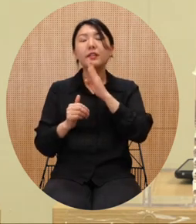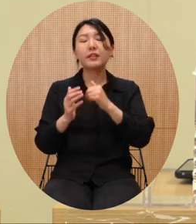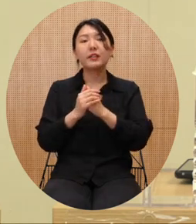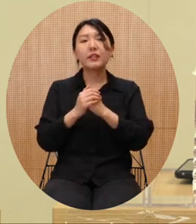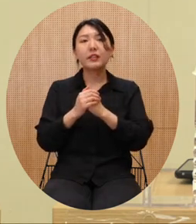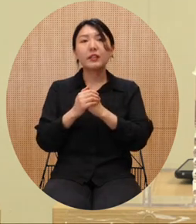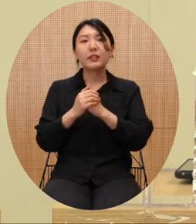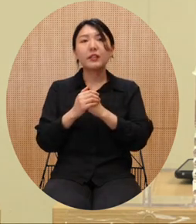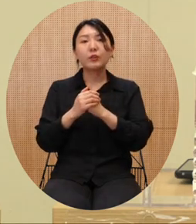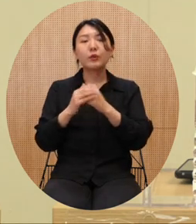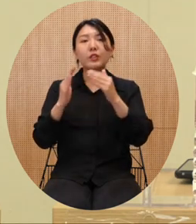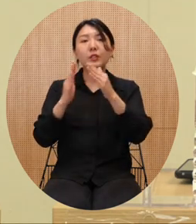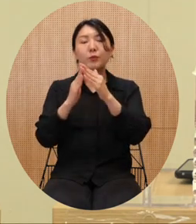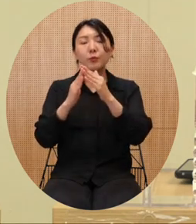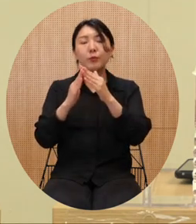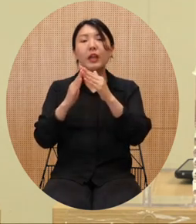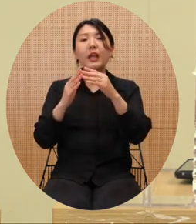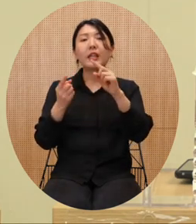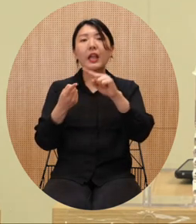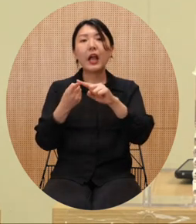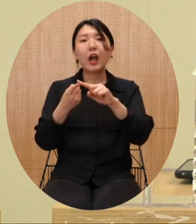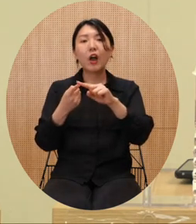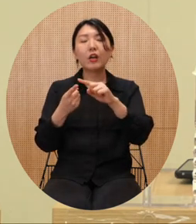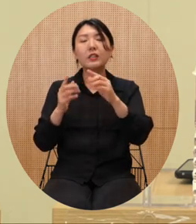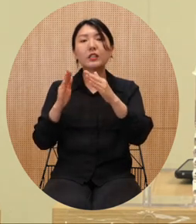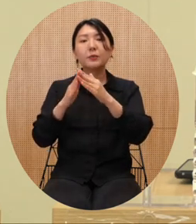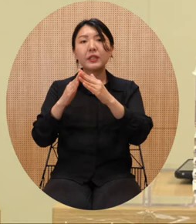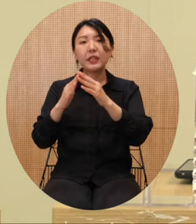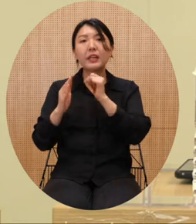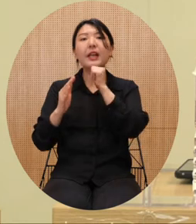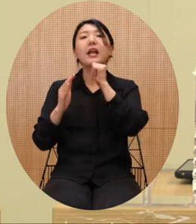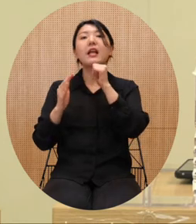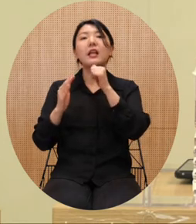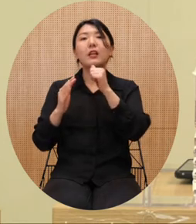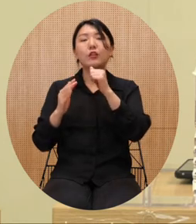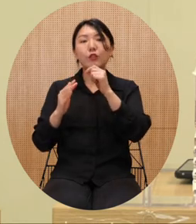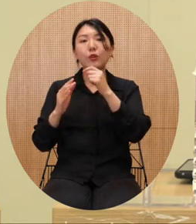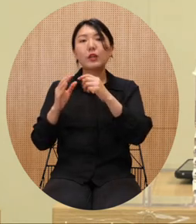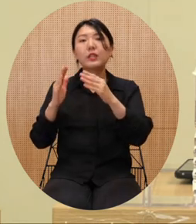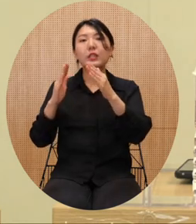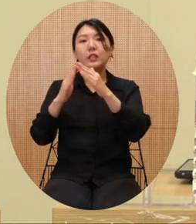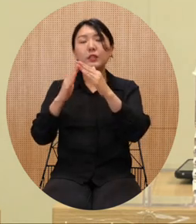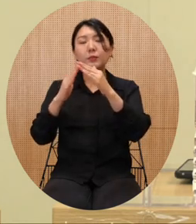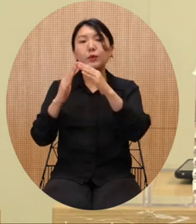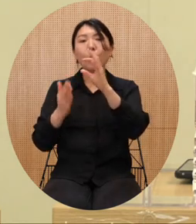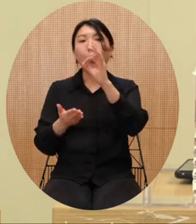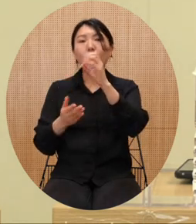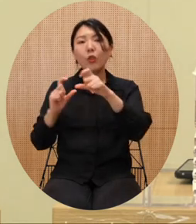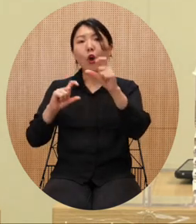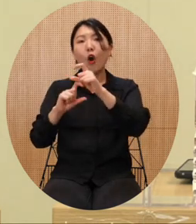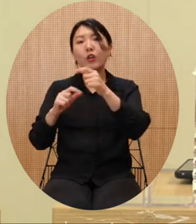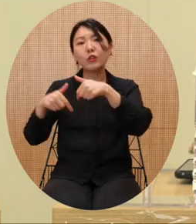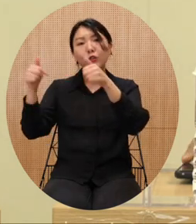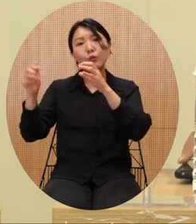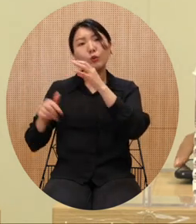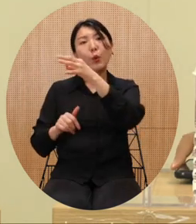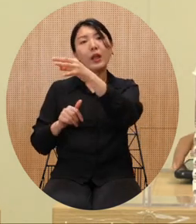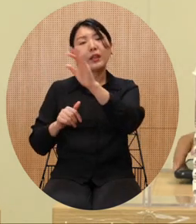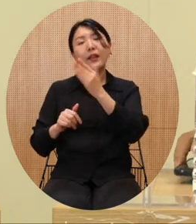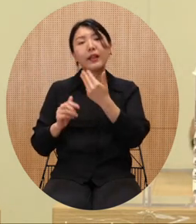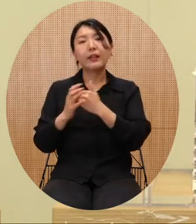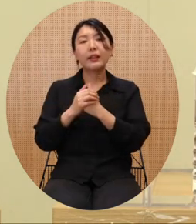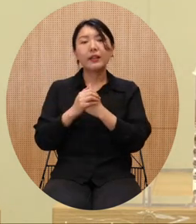주거급여 욕구가 주거욕구가 클수록 즉 주거가 열악할수록 주거급여를 차등적으로 더줄 필요가 있죠. 그것은